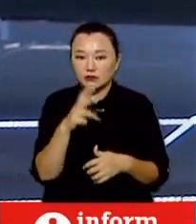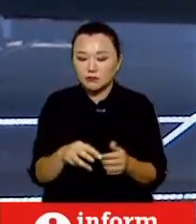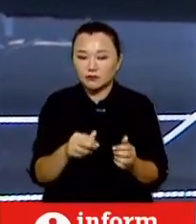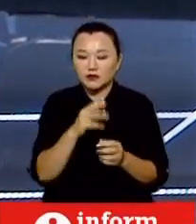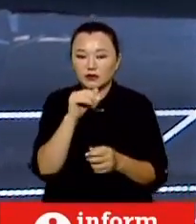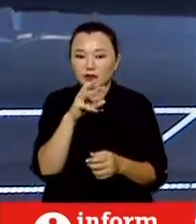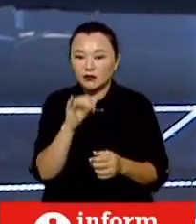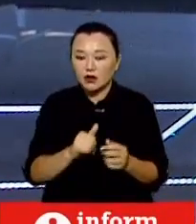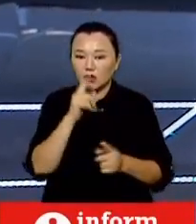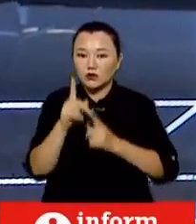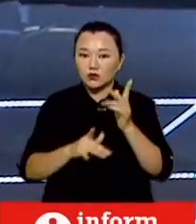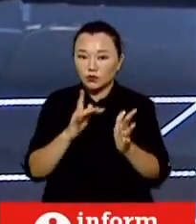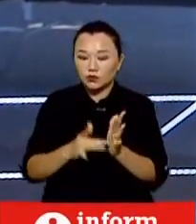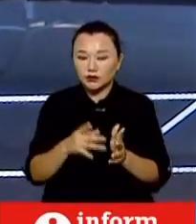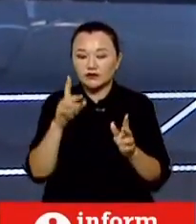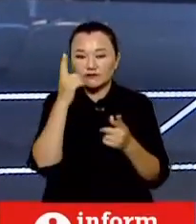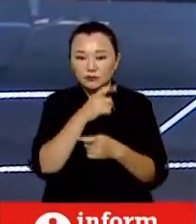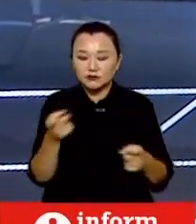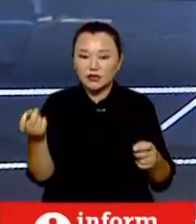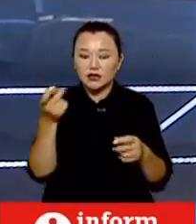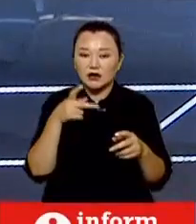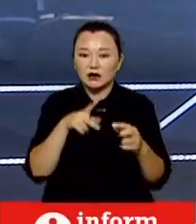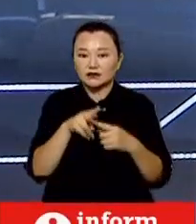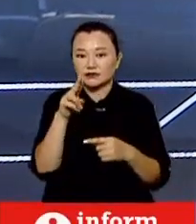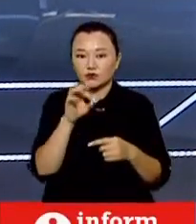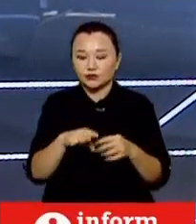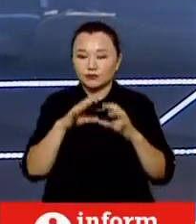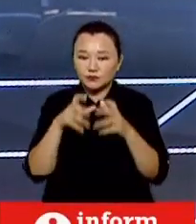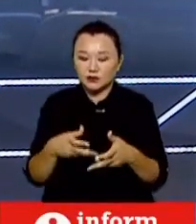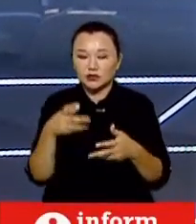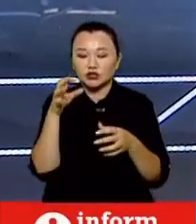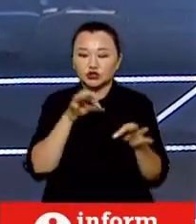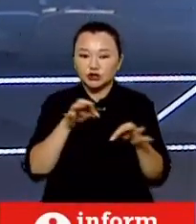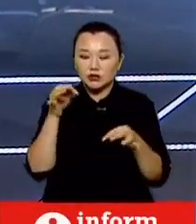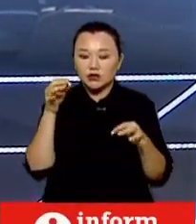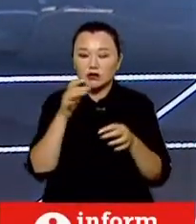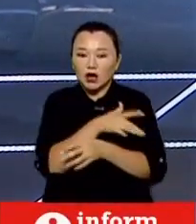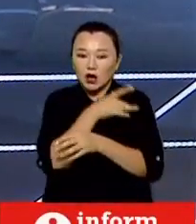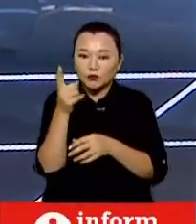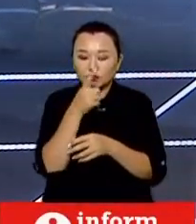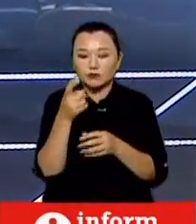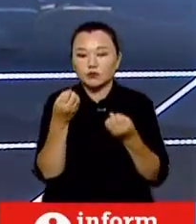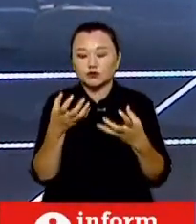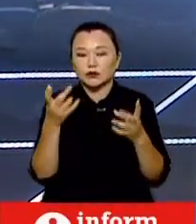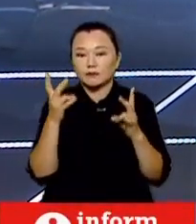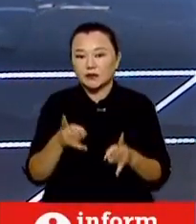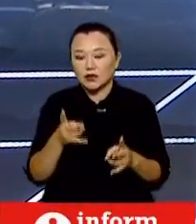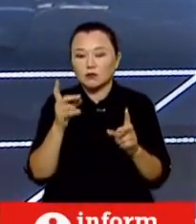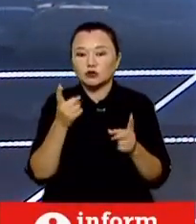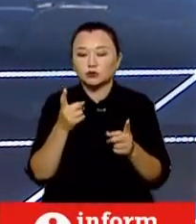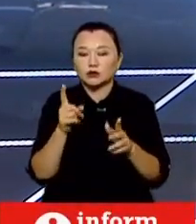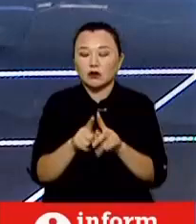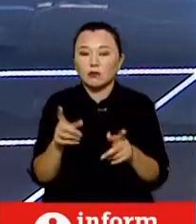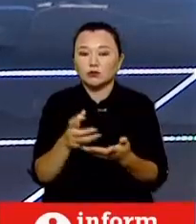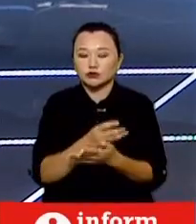Темиртау, информационно отрезаны от мира. Да и с инженерными коммуникациями в селе просто беда. Почему так получилось,